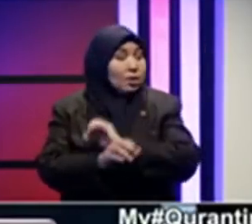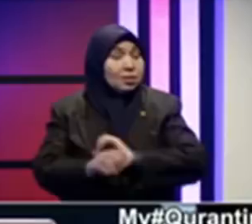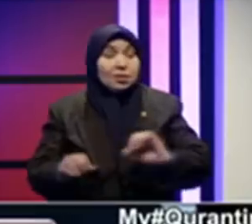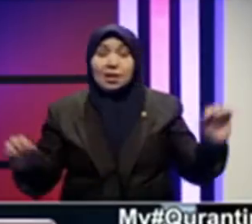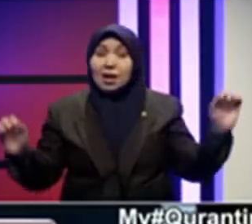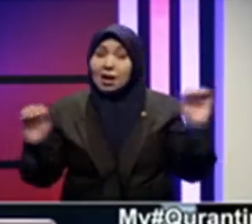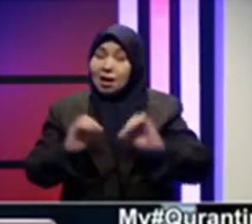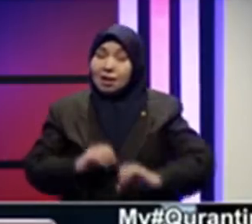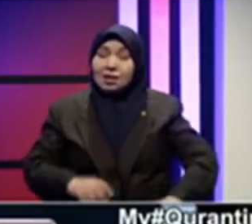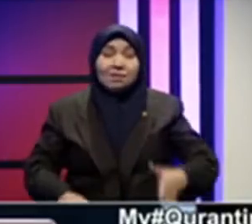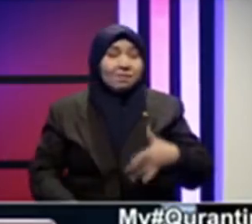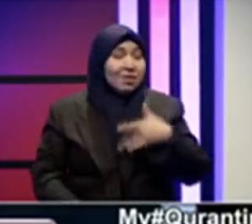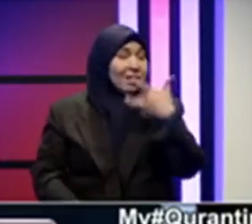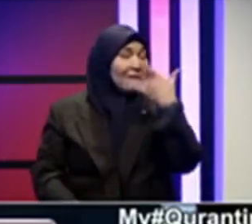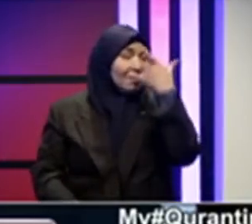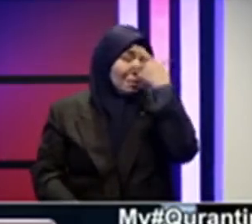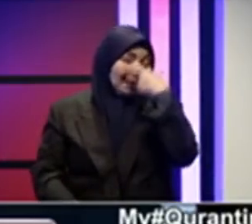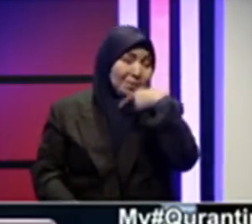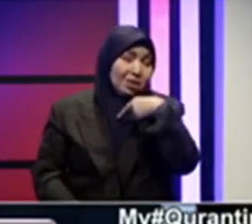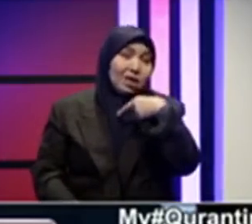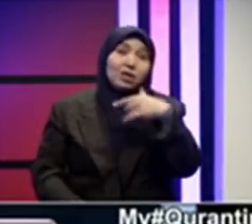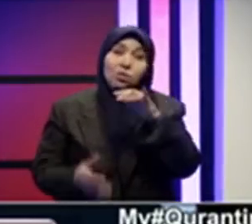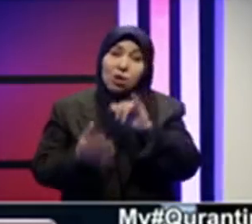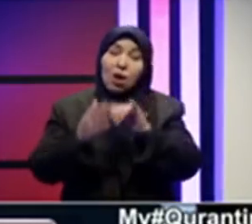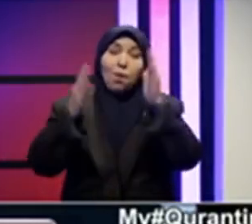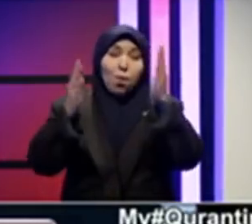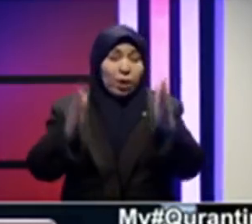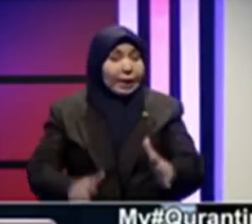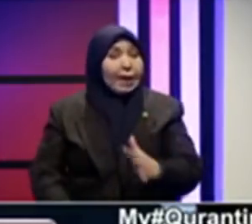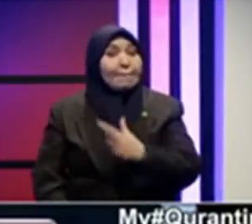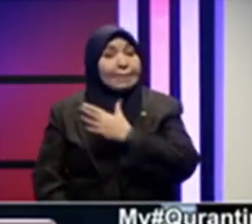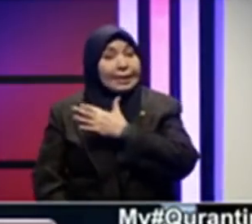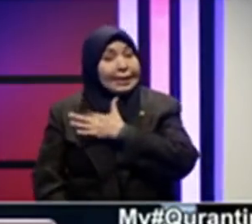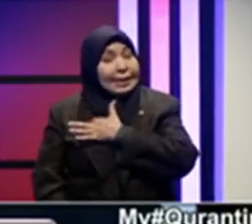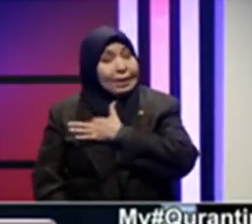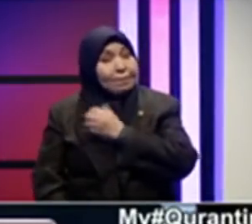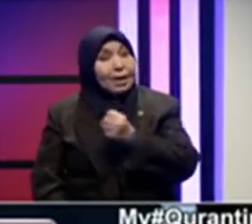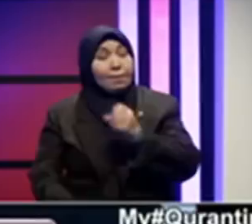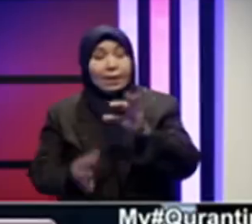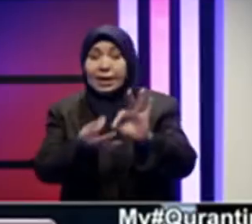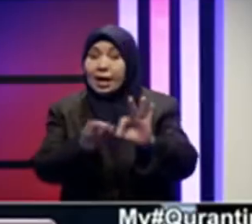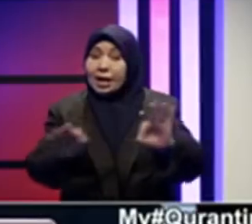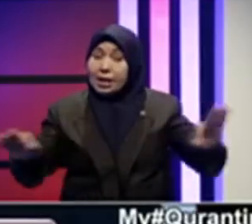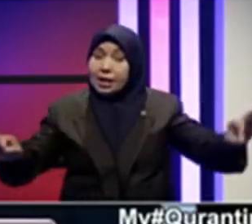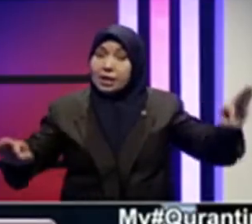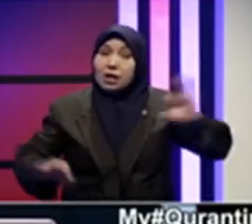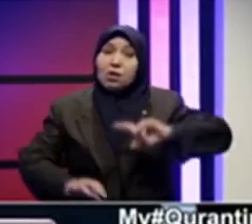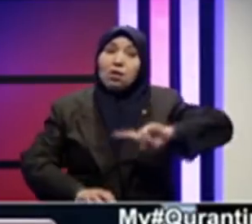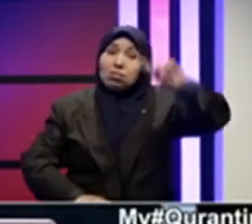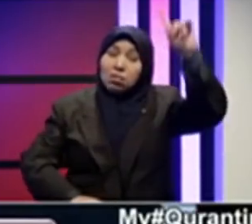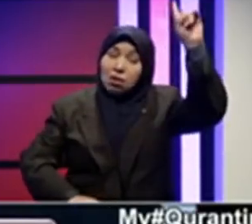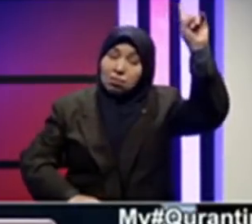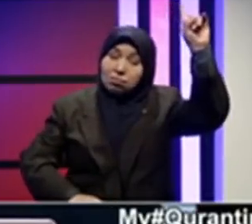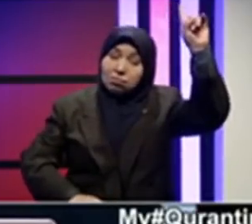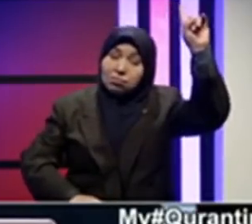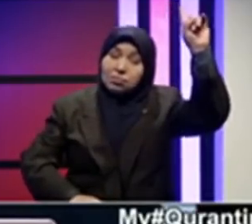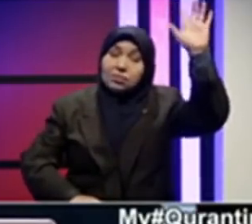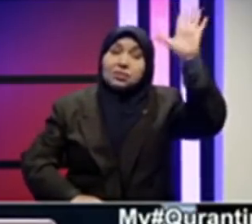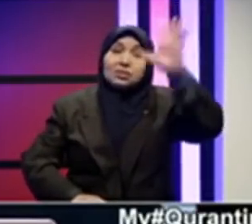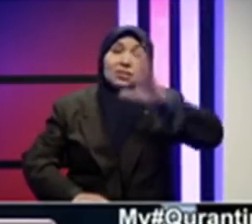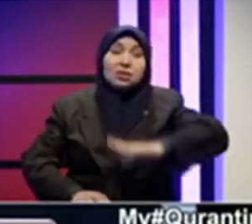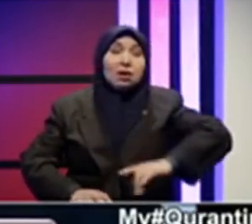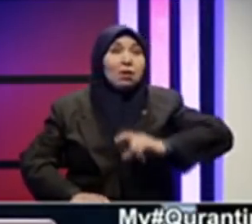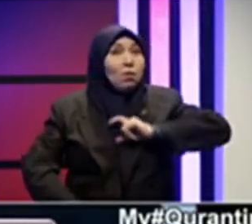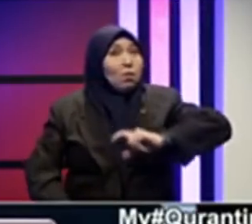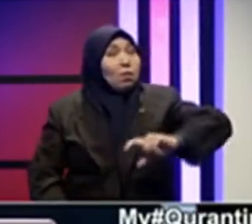kamu bersedih hati, iaitulah orang-orang yang beriman kepada ayat-ayat kami dan mereka berserah